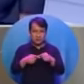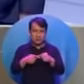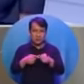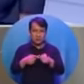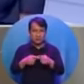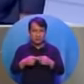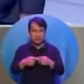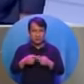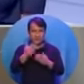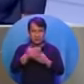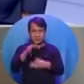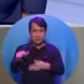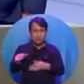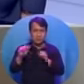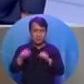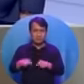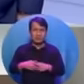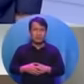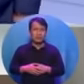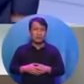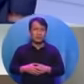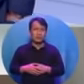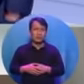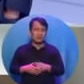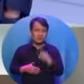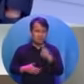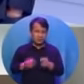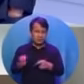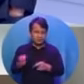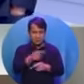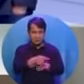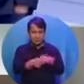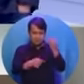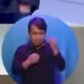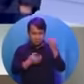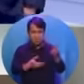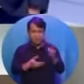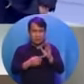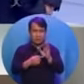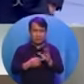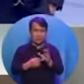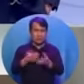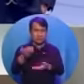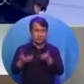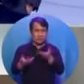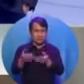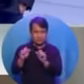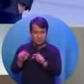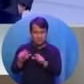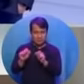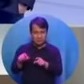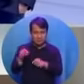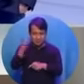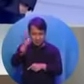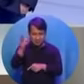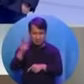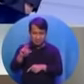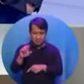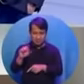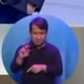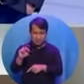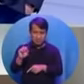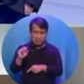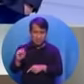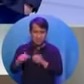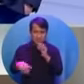Magandang hapon po. Magandang hapon, sir. Apo. Madam, ito pong mga paninda ni Sir Alex Bringas. Willing naman